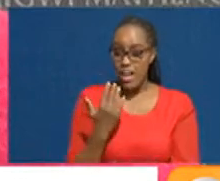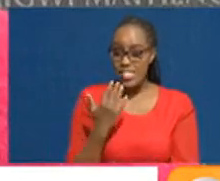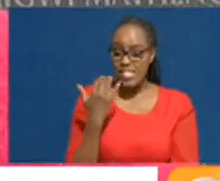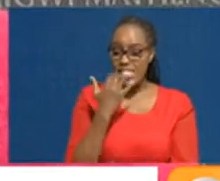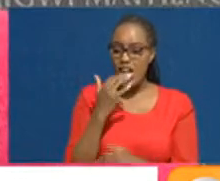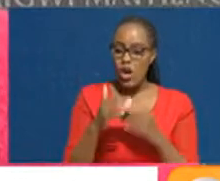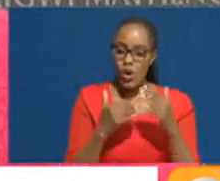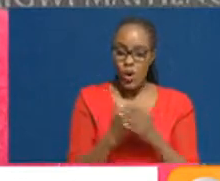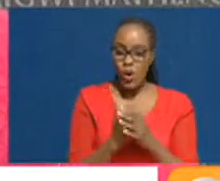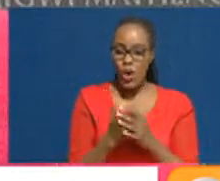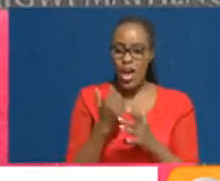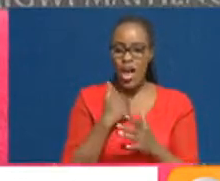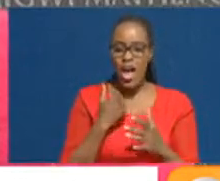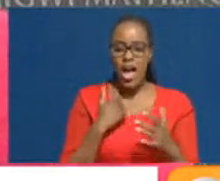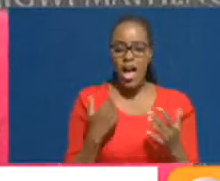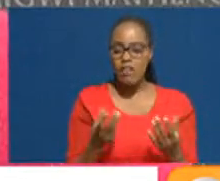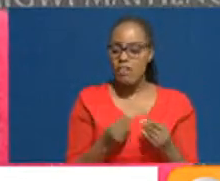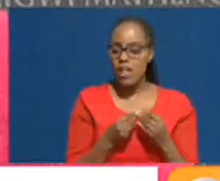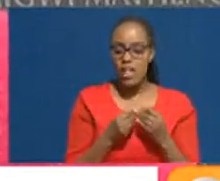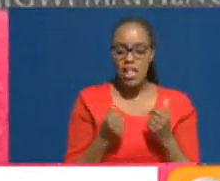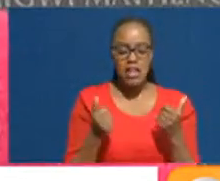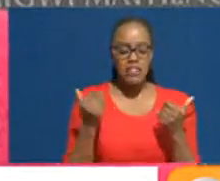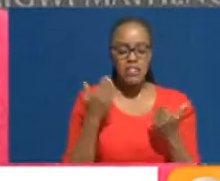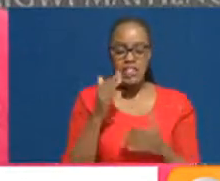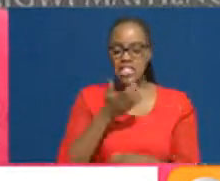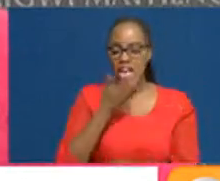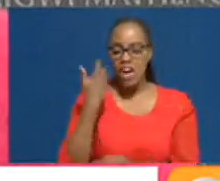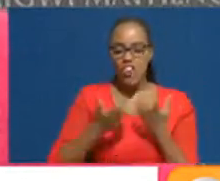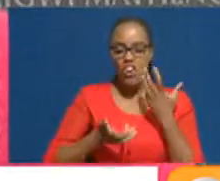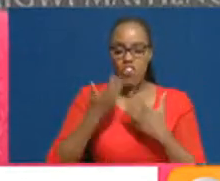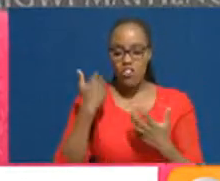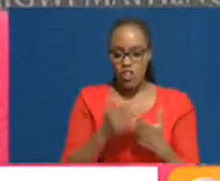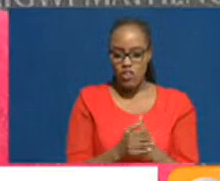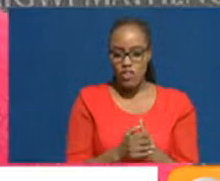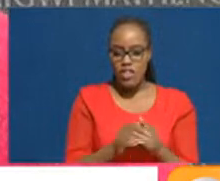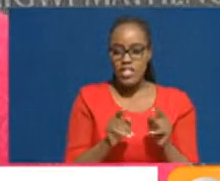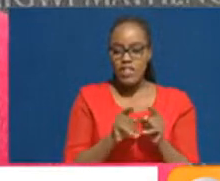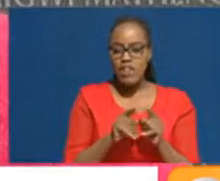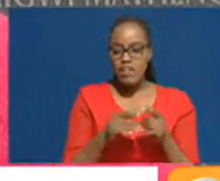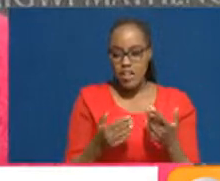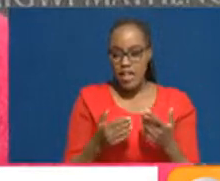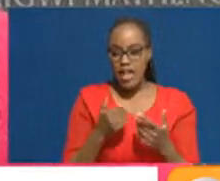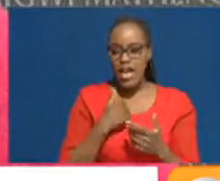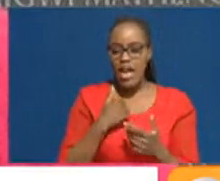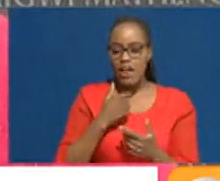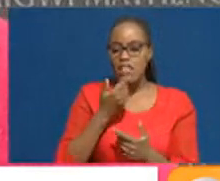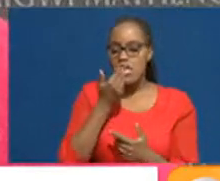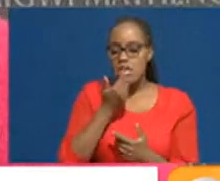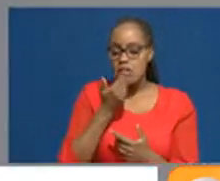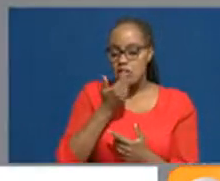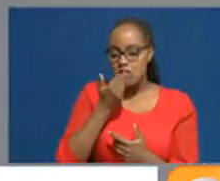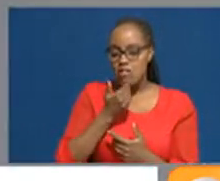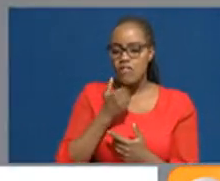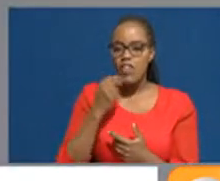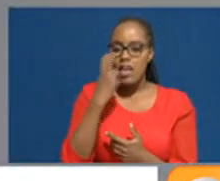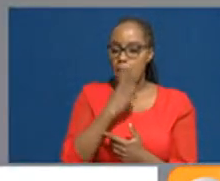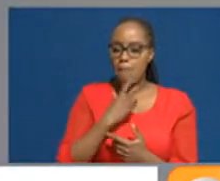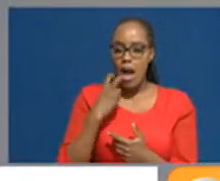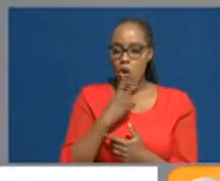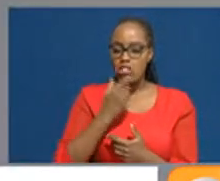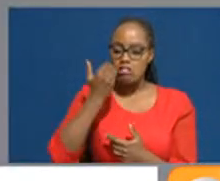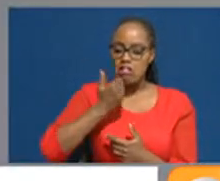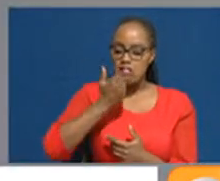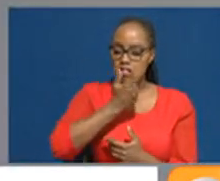maana ilikuwa imeolewa. Na ili la chini lilikuwa limekatwa. Na hii mdomo yote ilikuwa imekatwa,